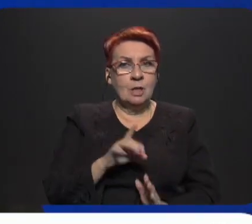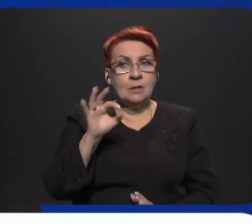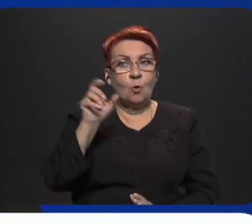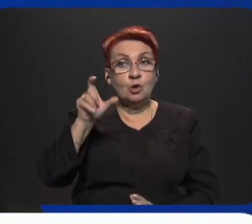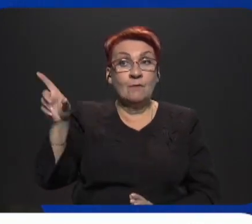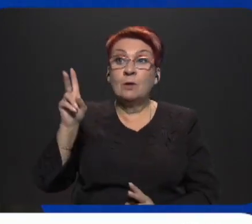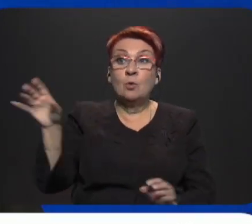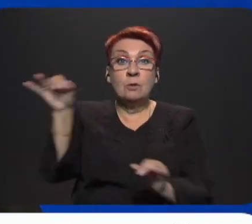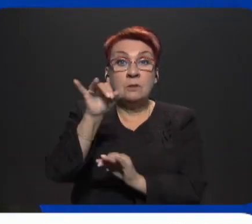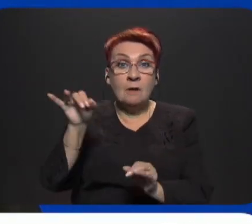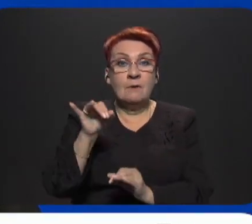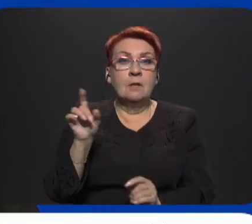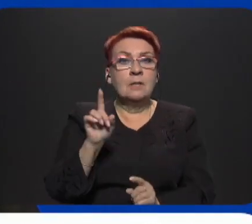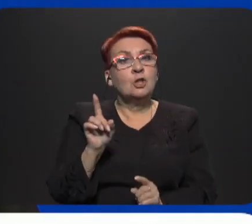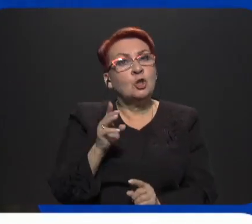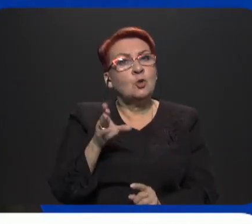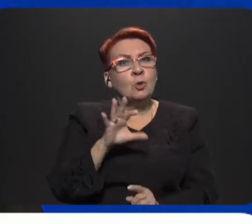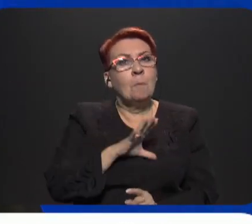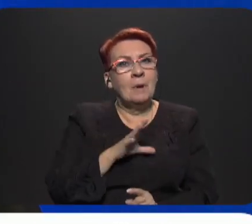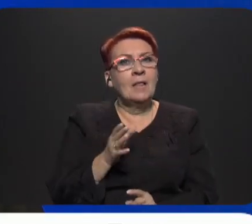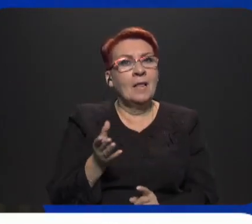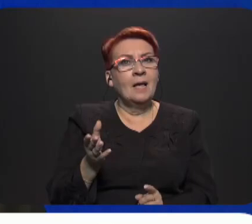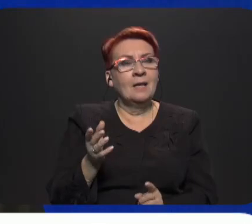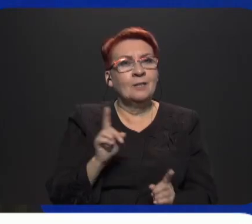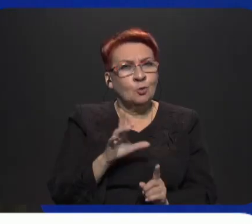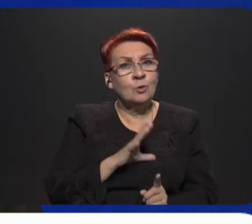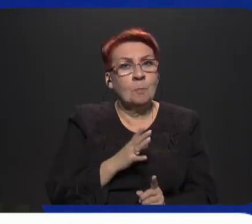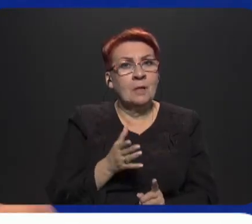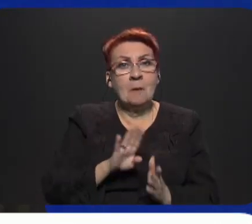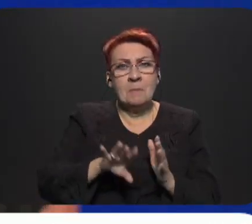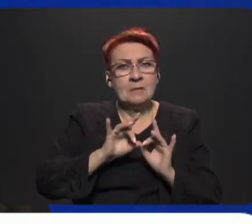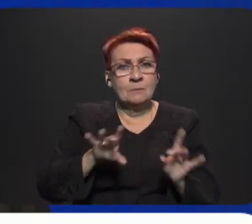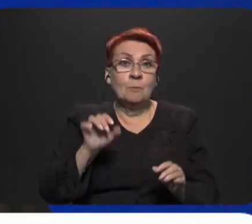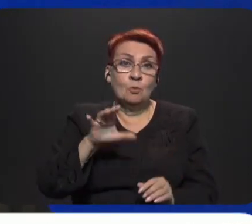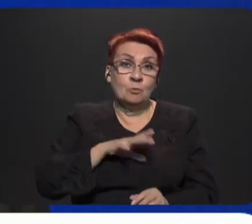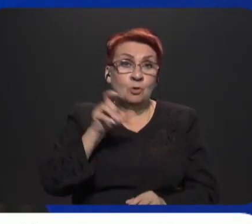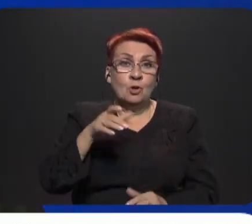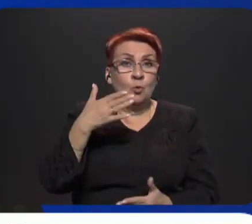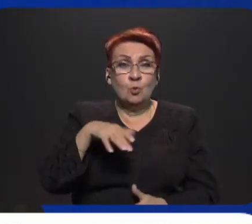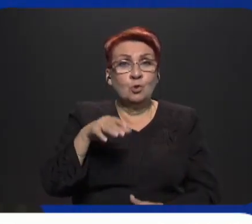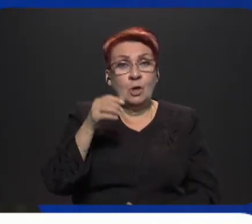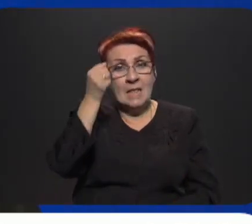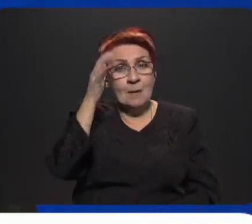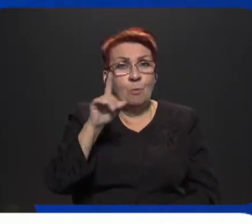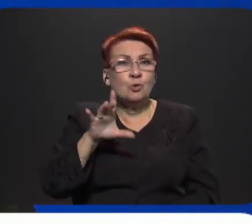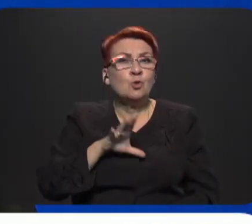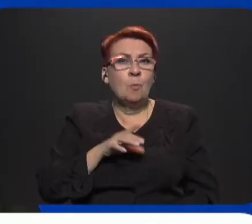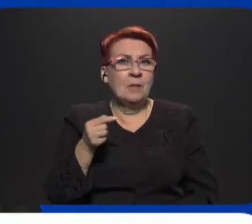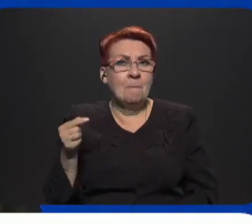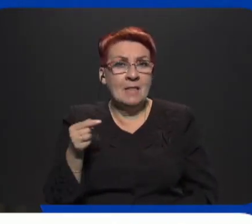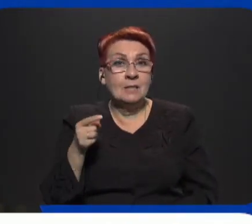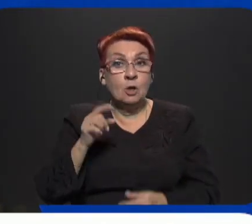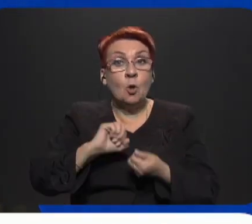что-то между вами случилось. Ну, что-то было, может быть. Но сейчас, наверное, человек уже не помнит о тех негативных явлениях, но